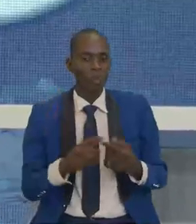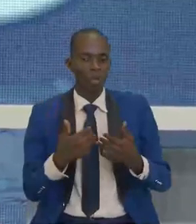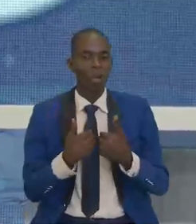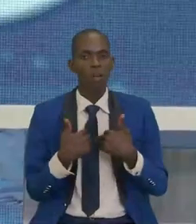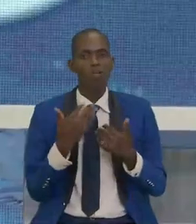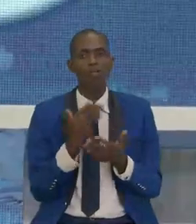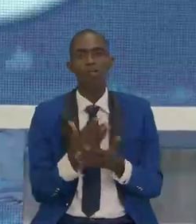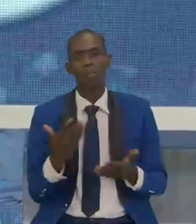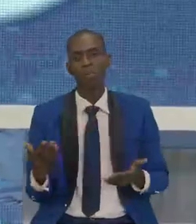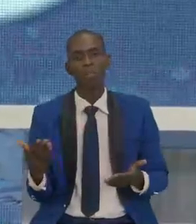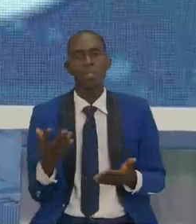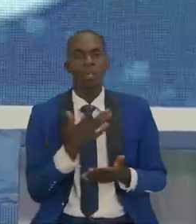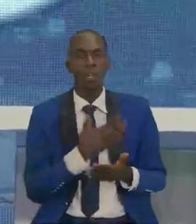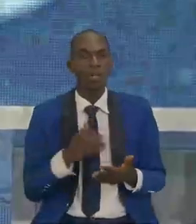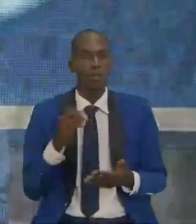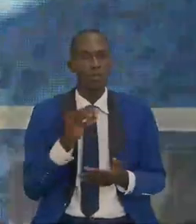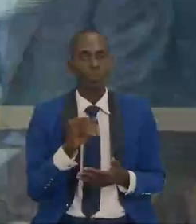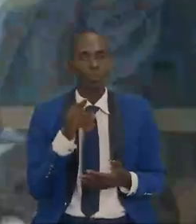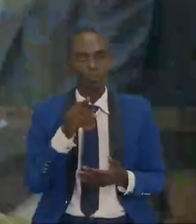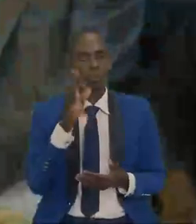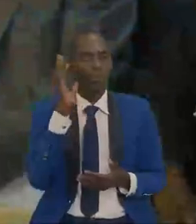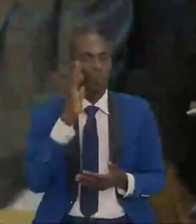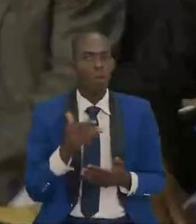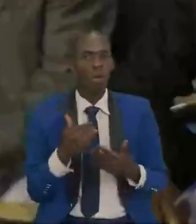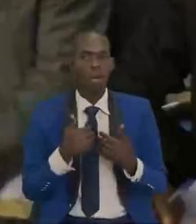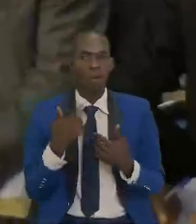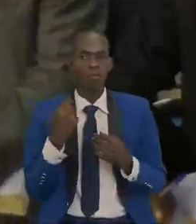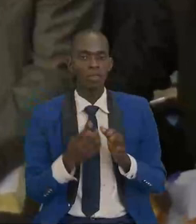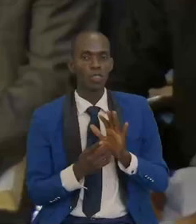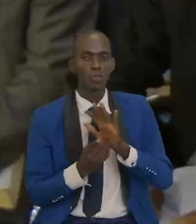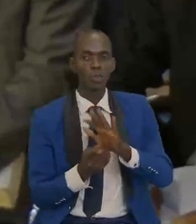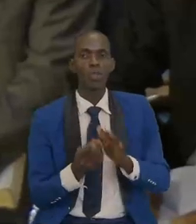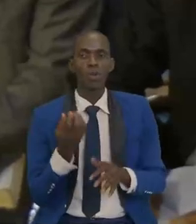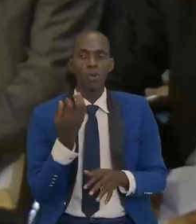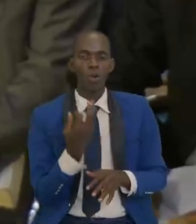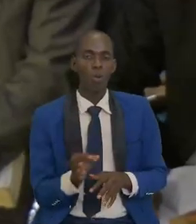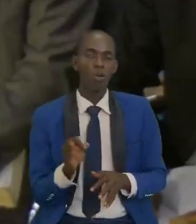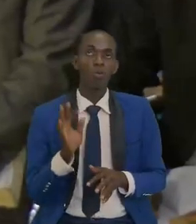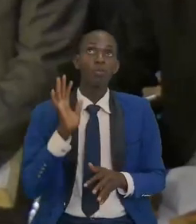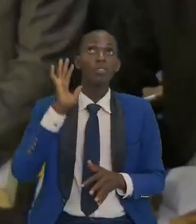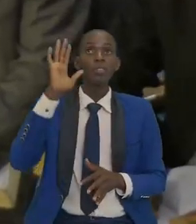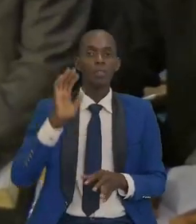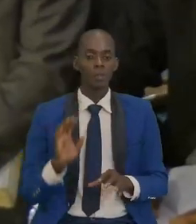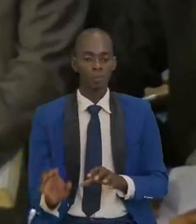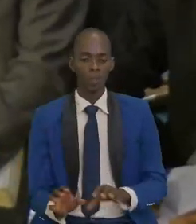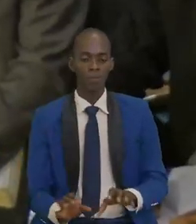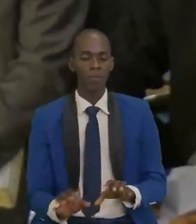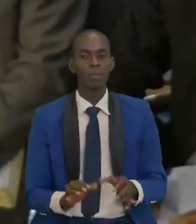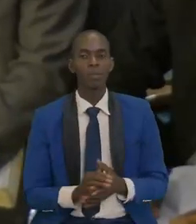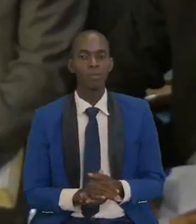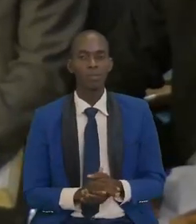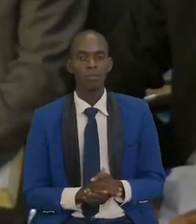pour obtenir quelque chose, pour posséder quelque chose, afin d'avoir la